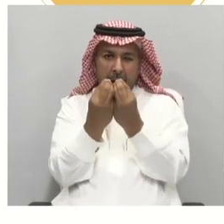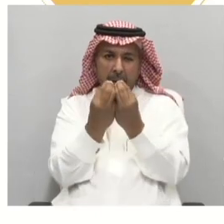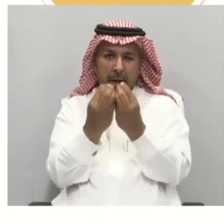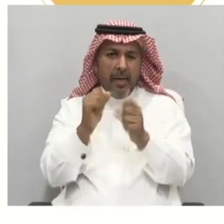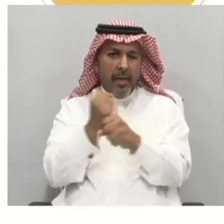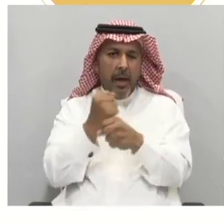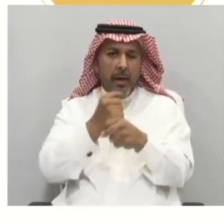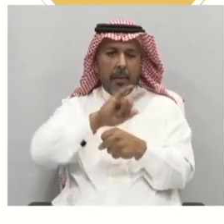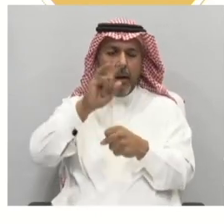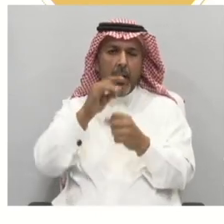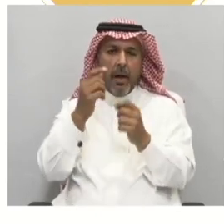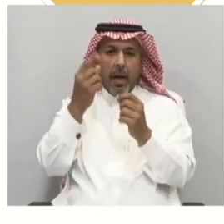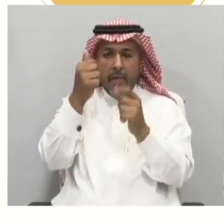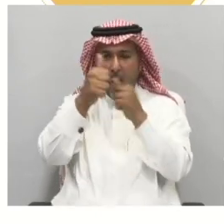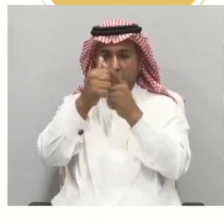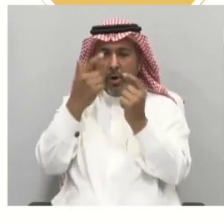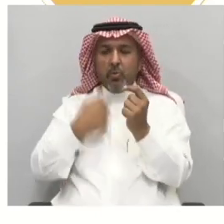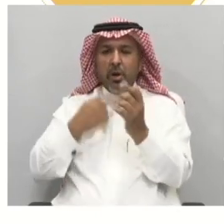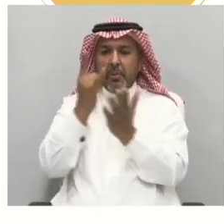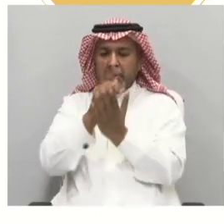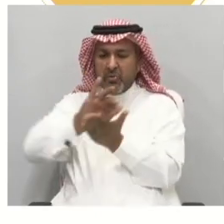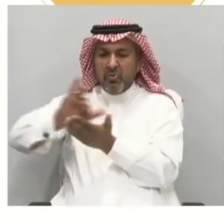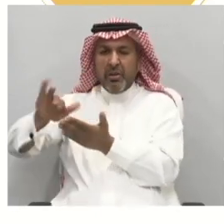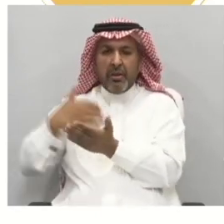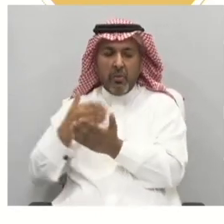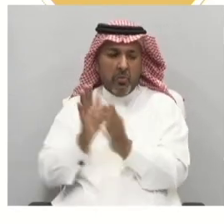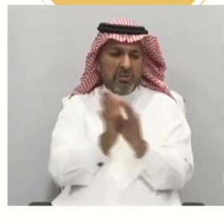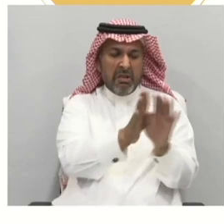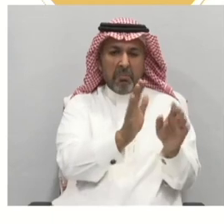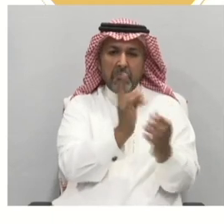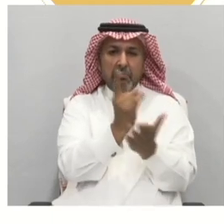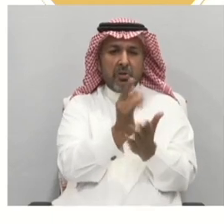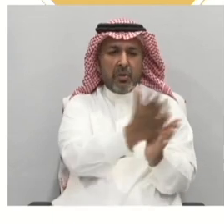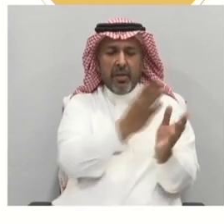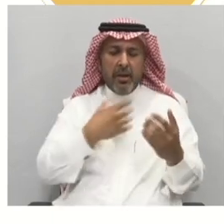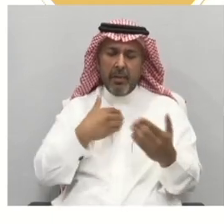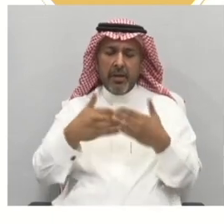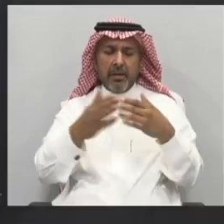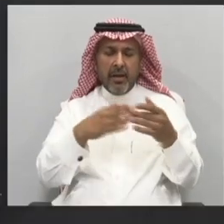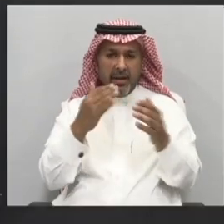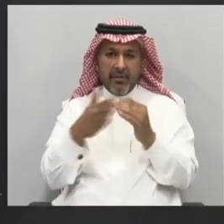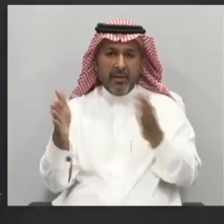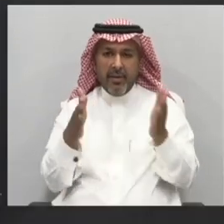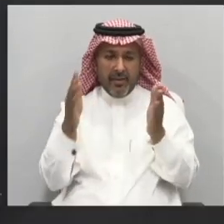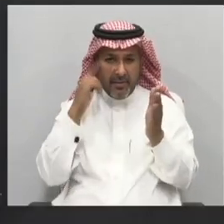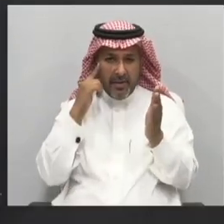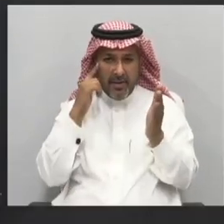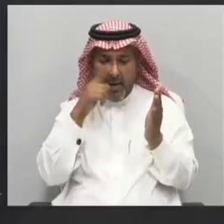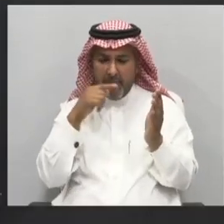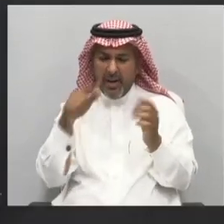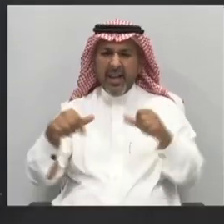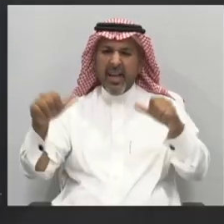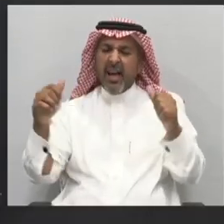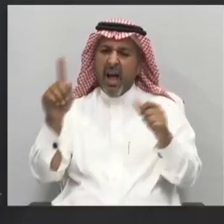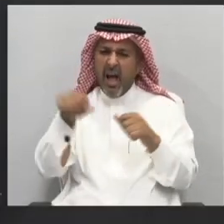بخلقه وسلطانه وهذا امر ممتنع فاذا ننظر في انتظام الكون وبينا ذلك لكم